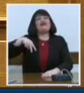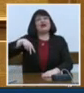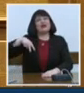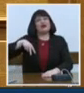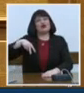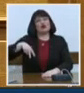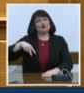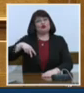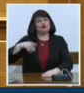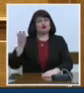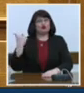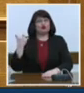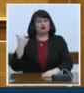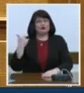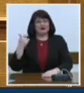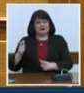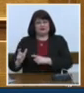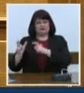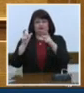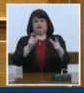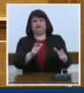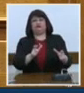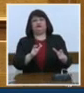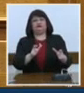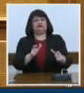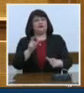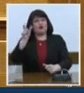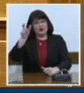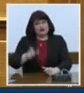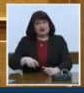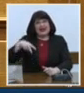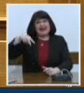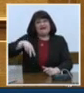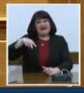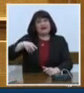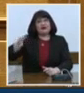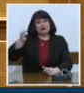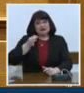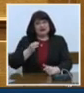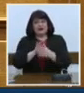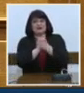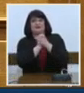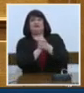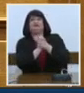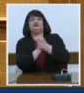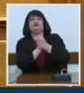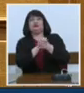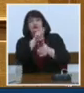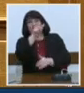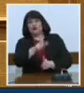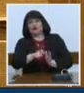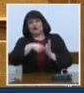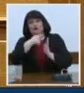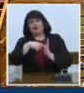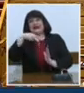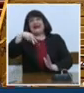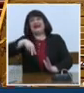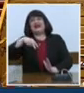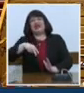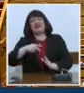τελετή παράδοσης παραλαβής, ο ίδιος ο κύριος Λιβαθινός εξήρε τις δυνατότητες και το βιογραφικό του κύριου Λιγνάδη.